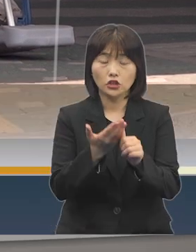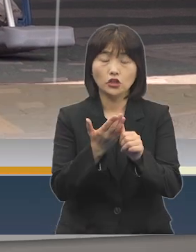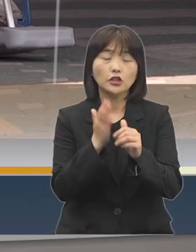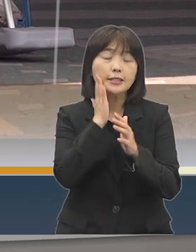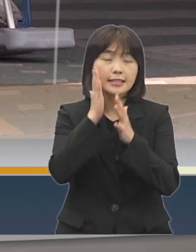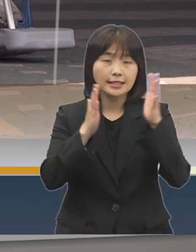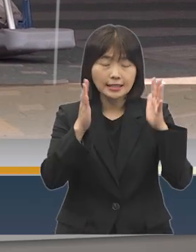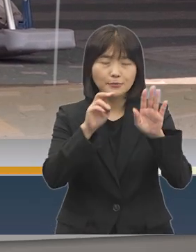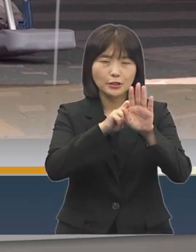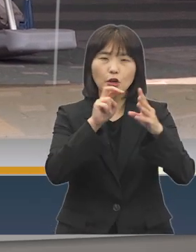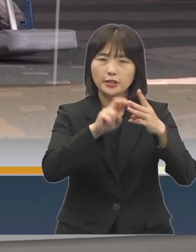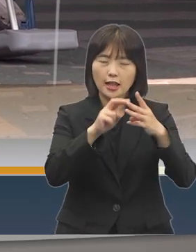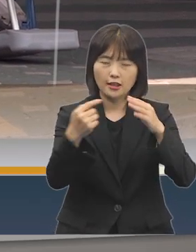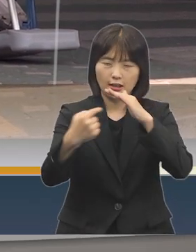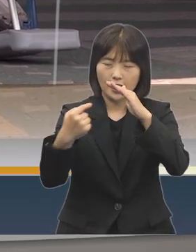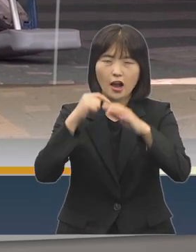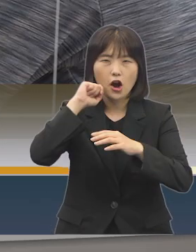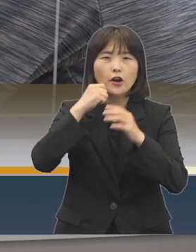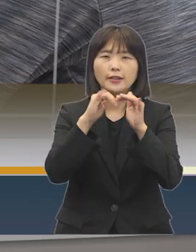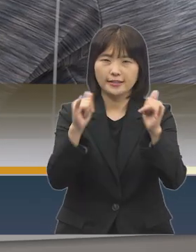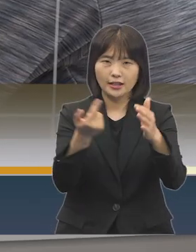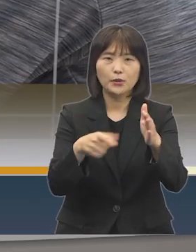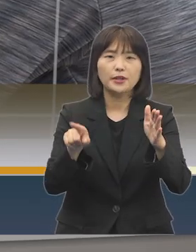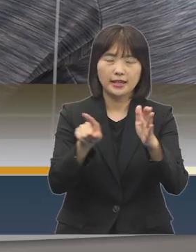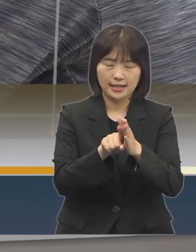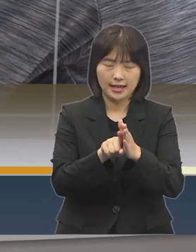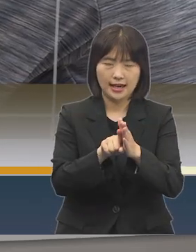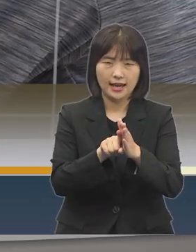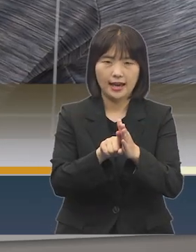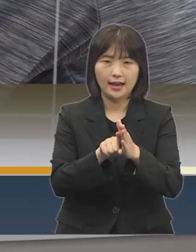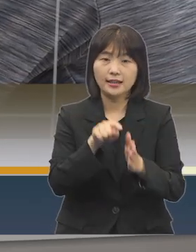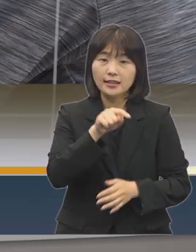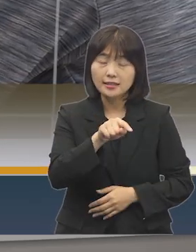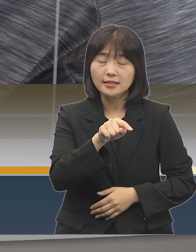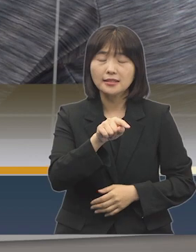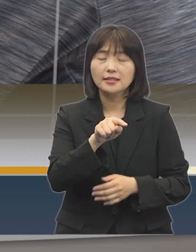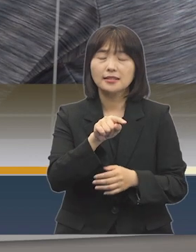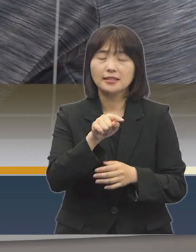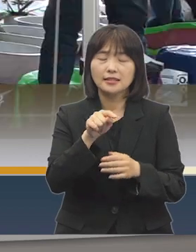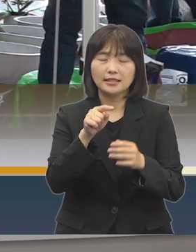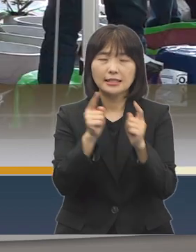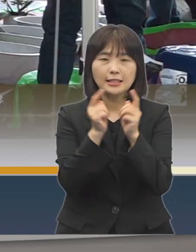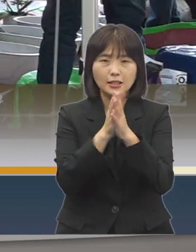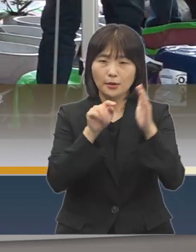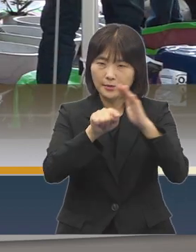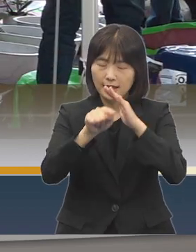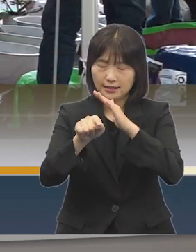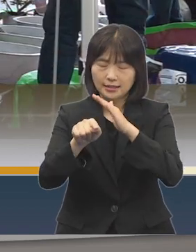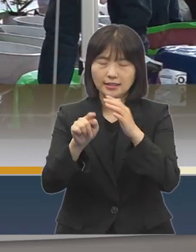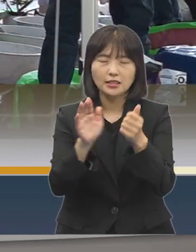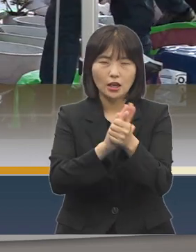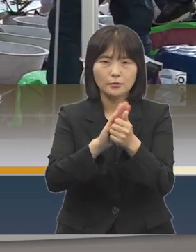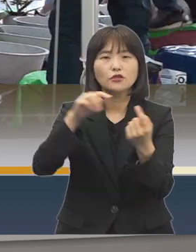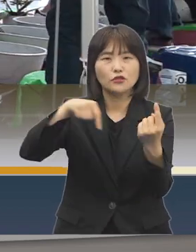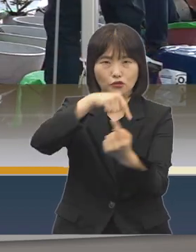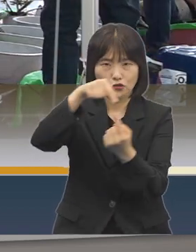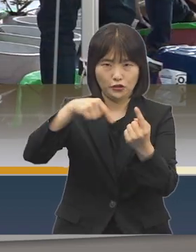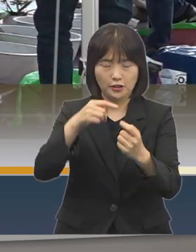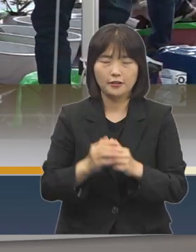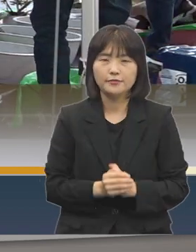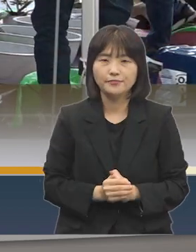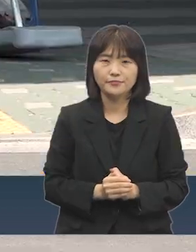그는 반려 식물 클리닉 센터를 찾아오기 어려운 구민들을 위해 반려식물 클리닉 찾아가는 서비스를